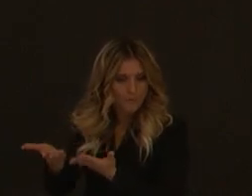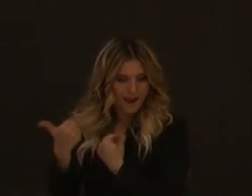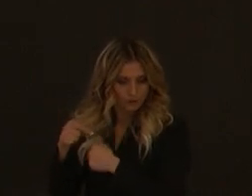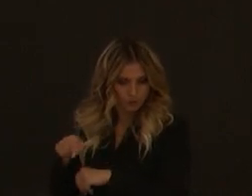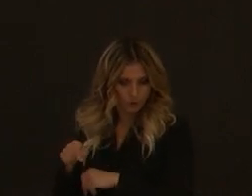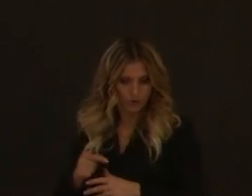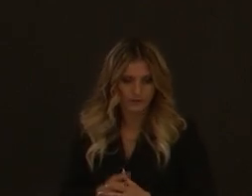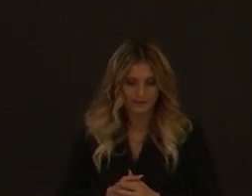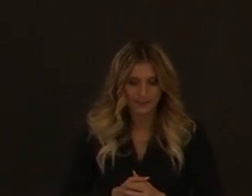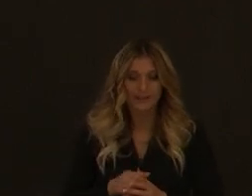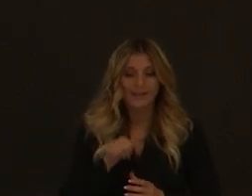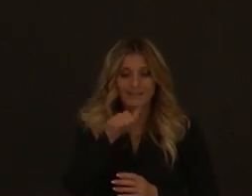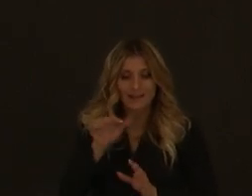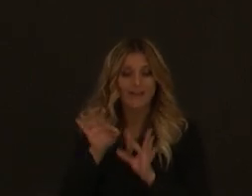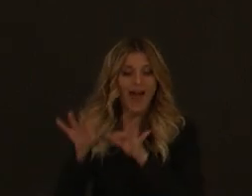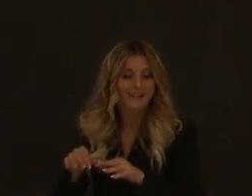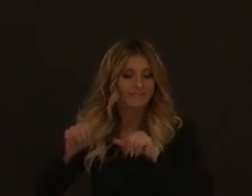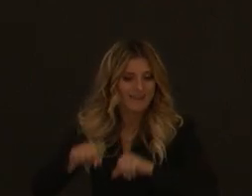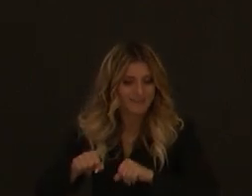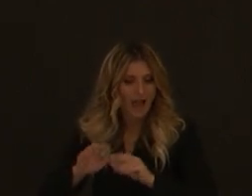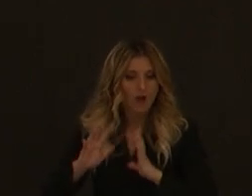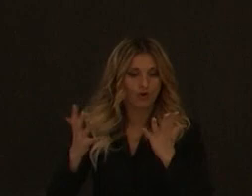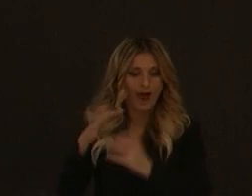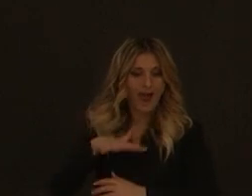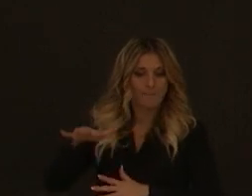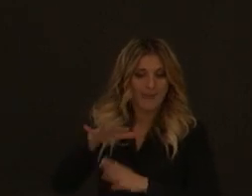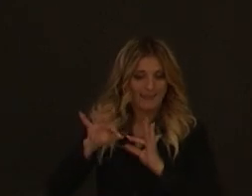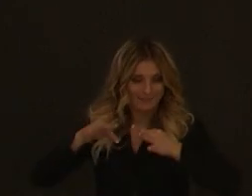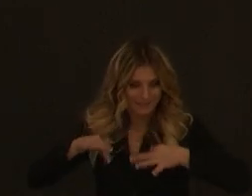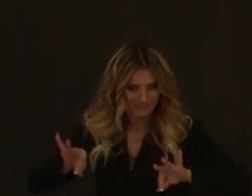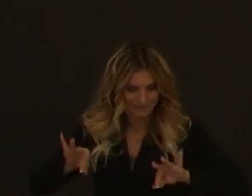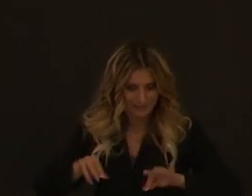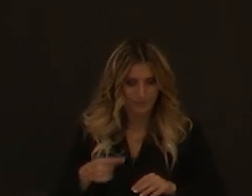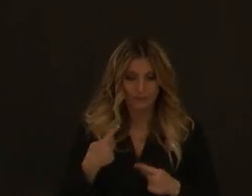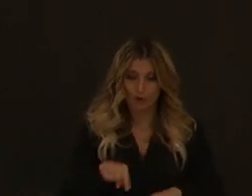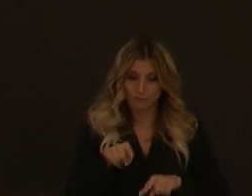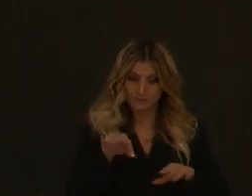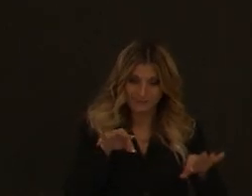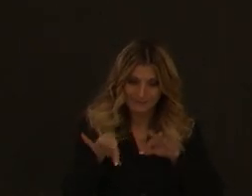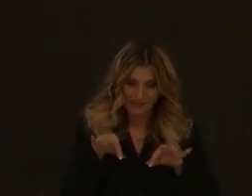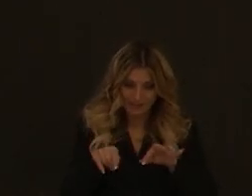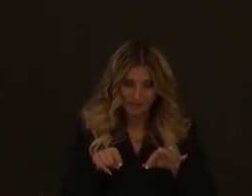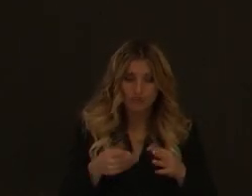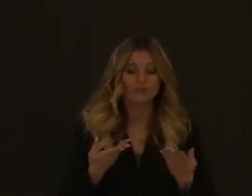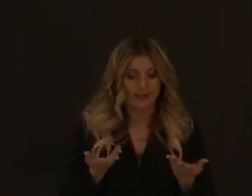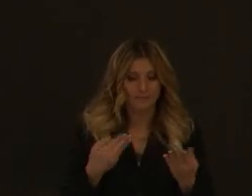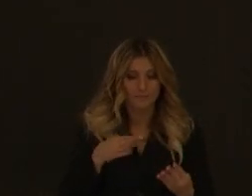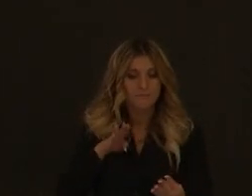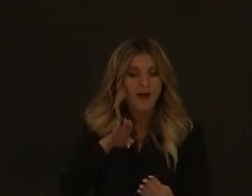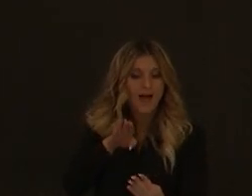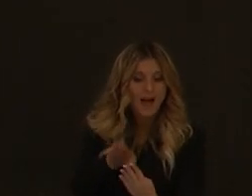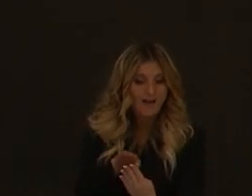equo, sano, rispettoso dell'ambiente. Questa strategia anche qua affronta in modo